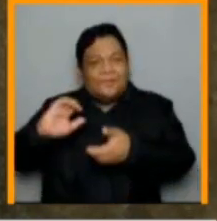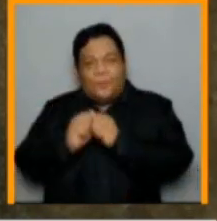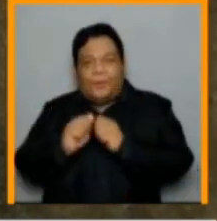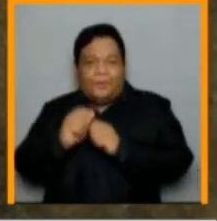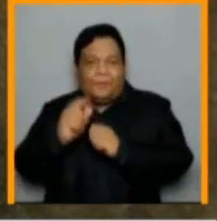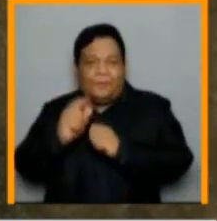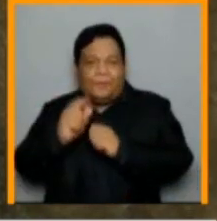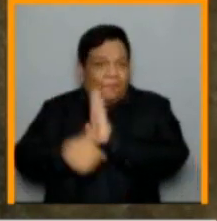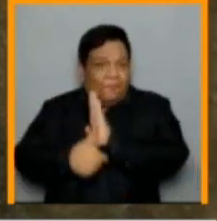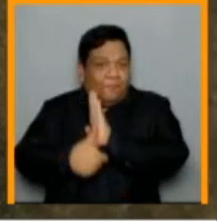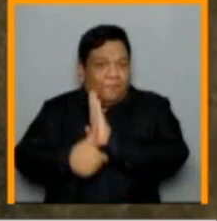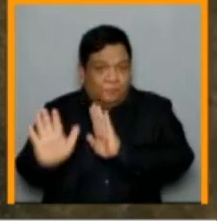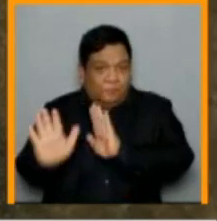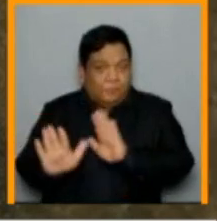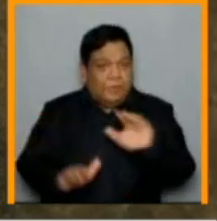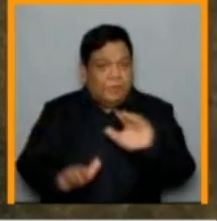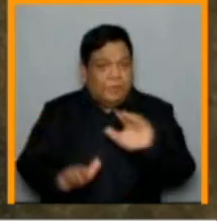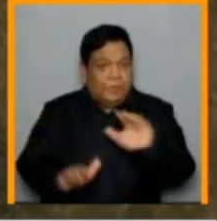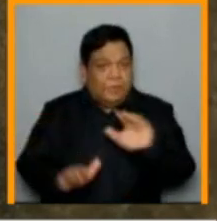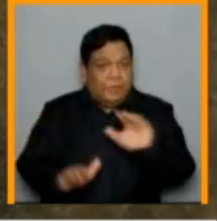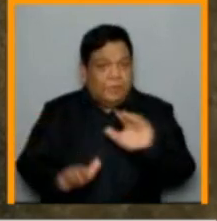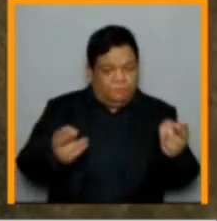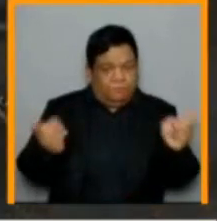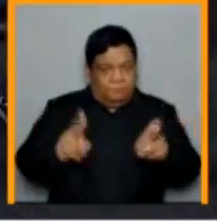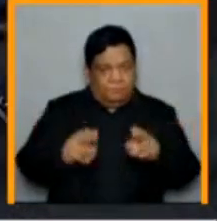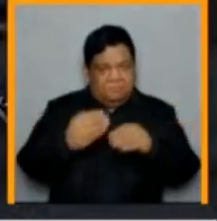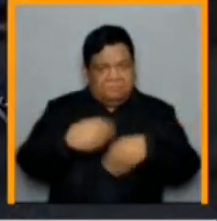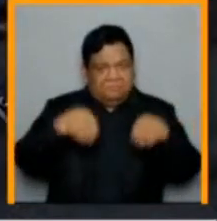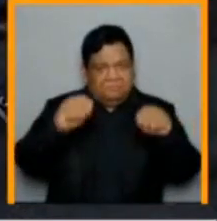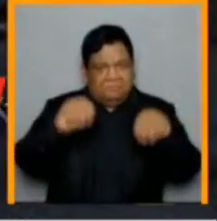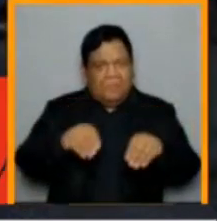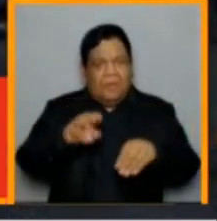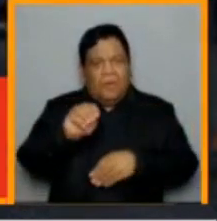malinis at mapayapang eleksyon ngayong Mayo.